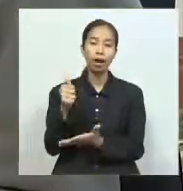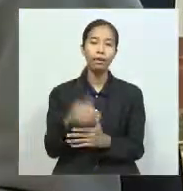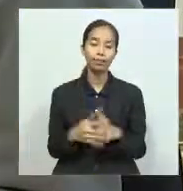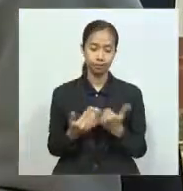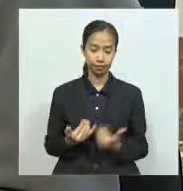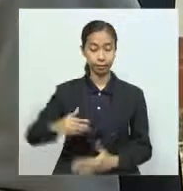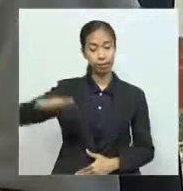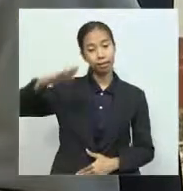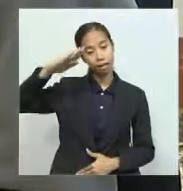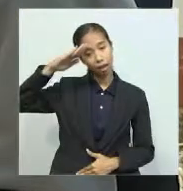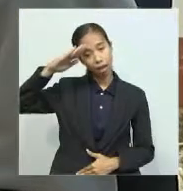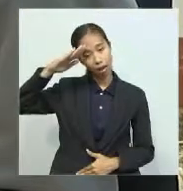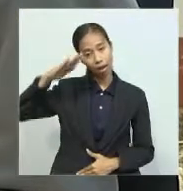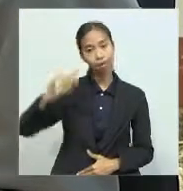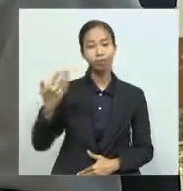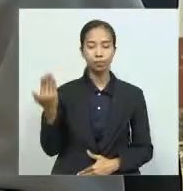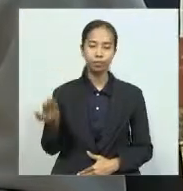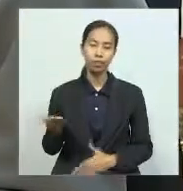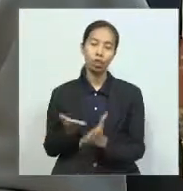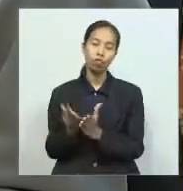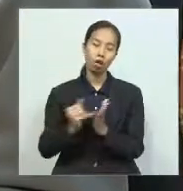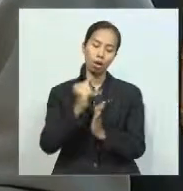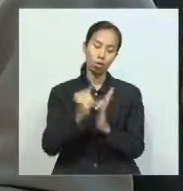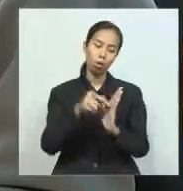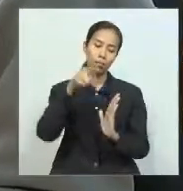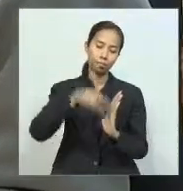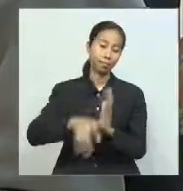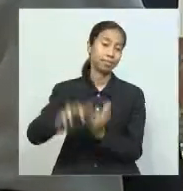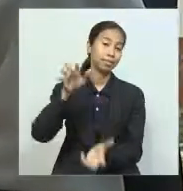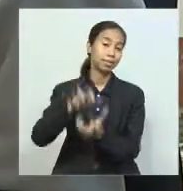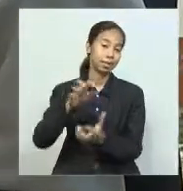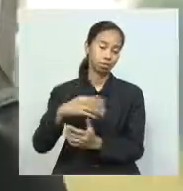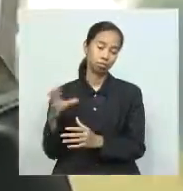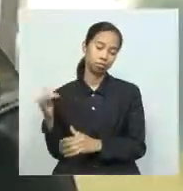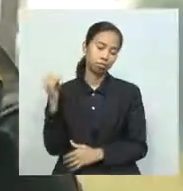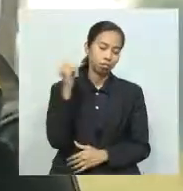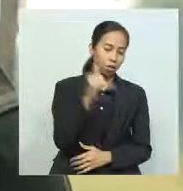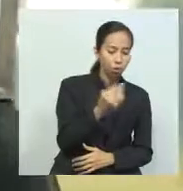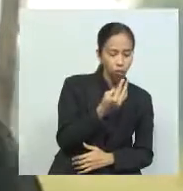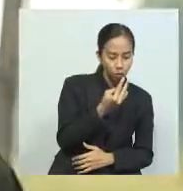างรองผู้บัญชาการกองกำลังรักษาความสงบเรียบร้อยจังหวัดพิจิตรลงพื้นที่มาที่นี่นะครับมาดูการ